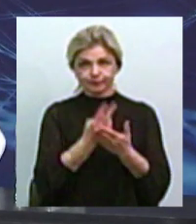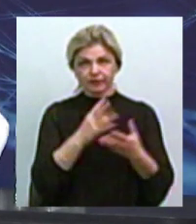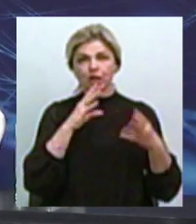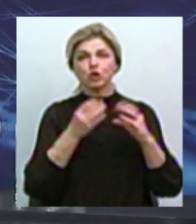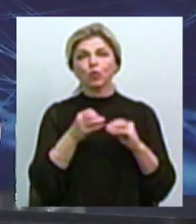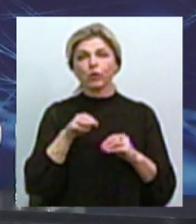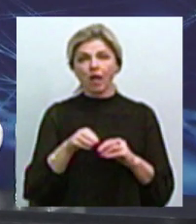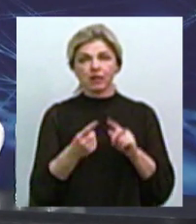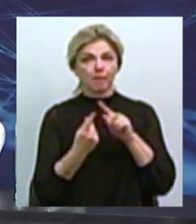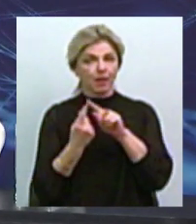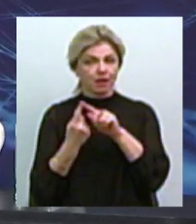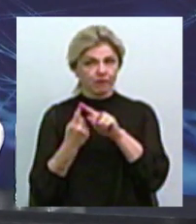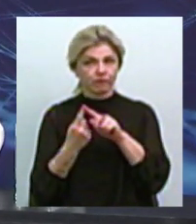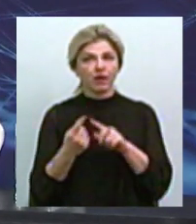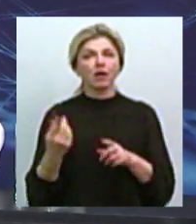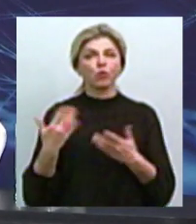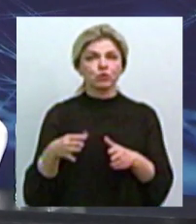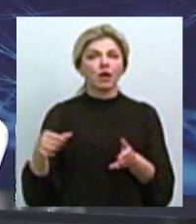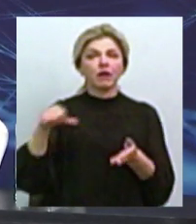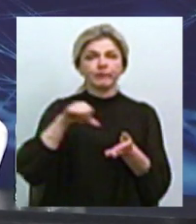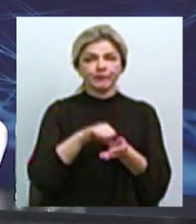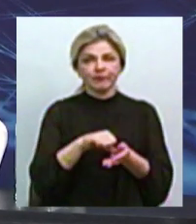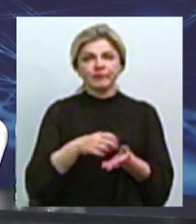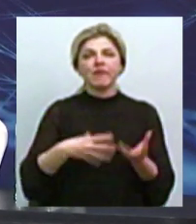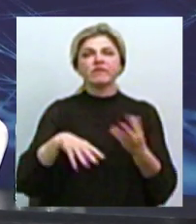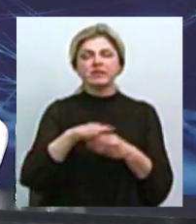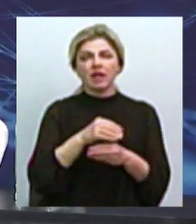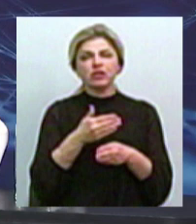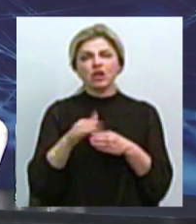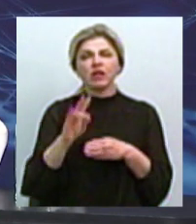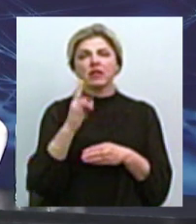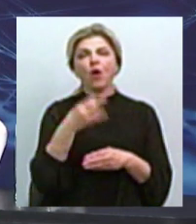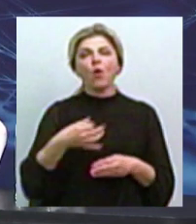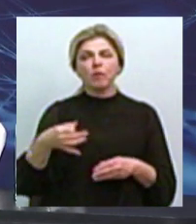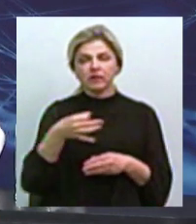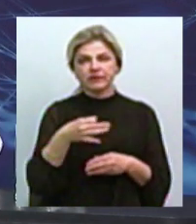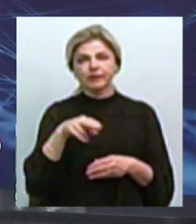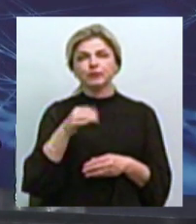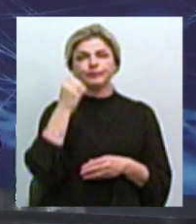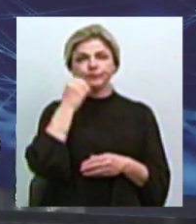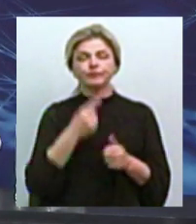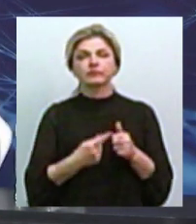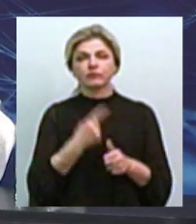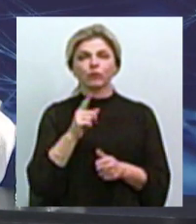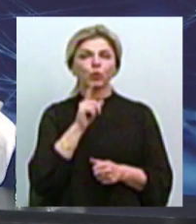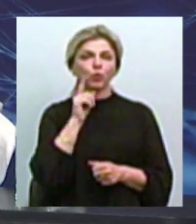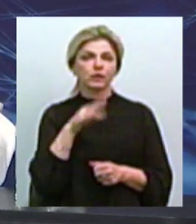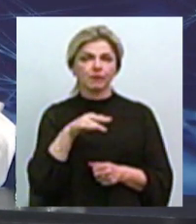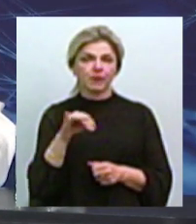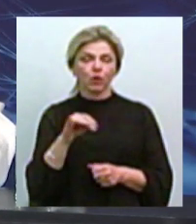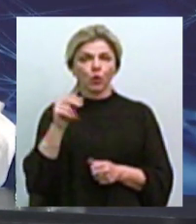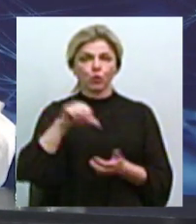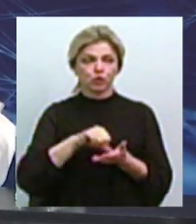первого, сами присоединились ГСЧС Николаевской области, по старинке именуемые всеми нашими юными, особенно